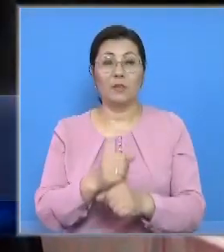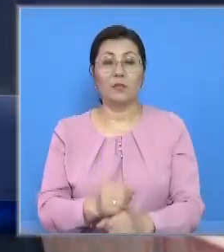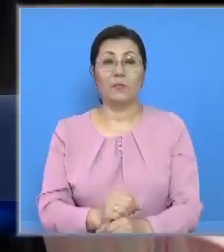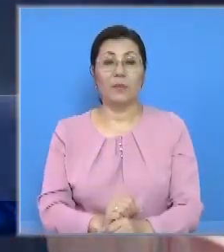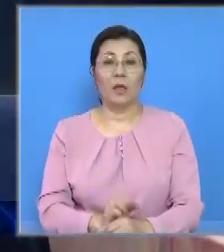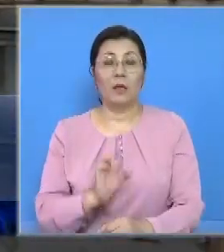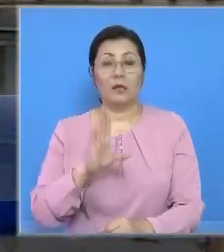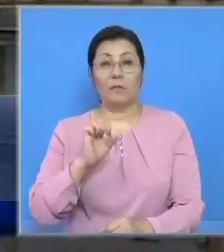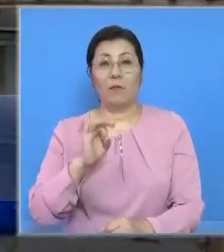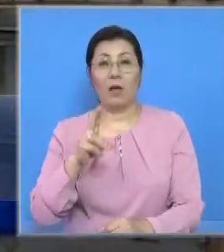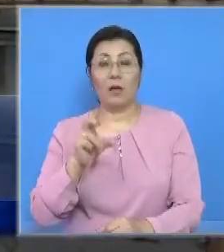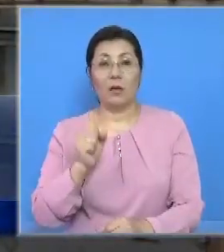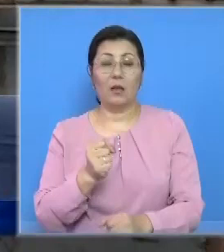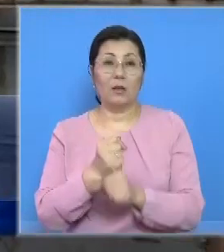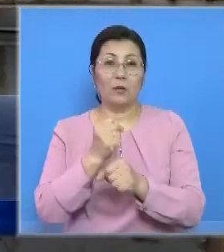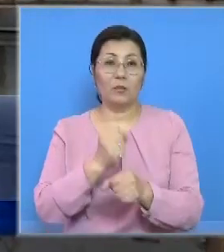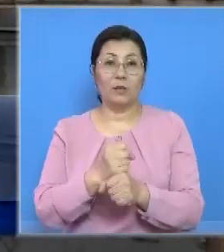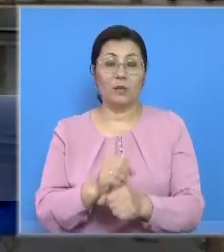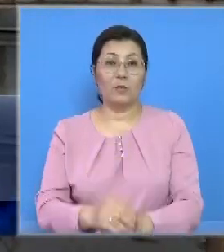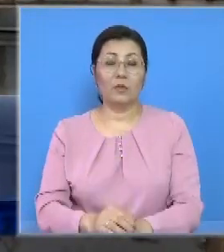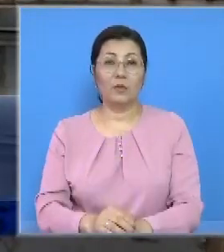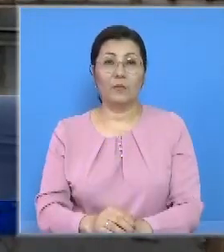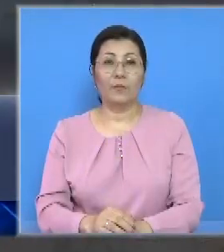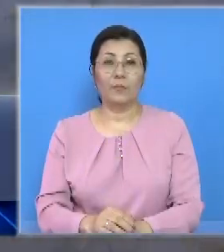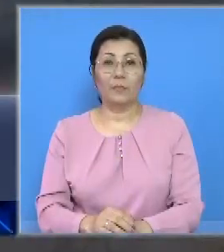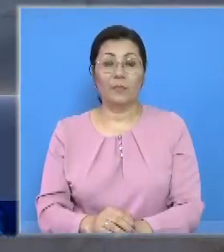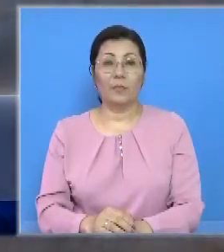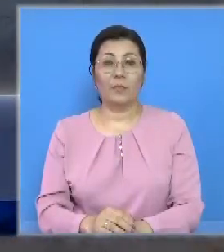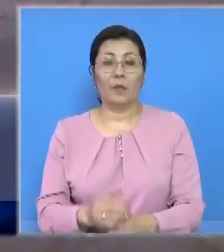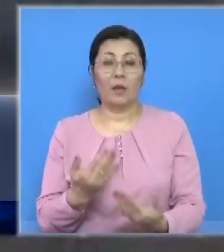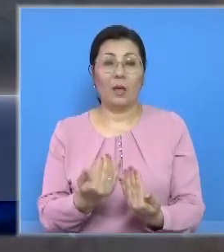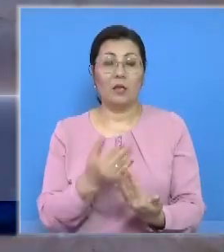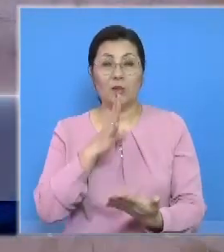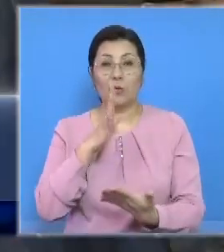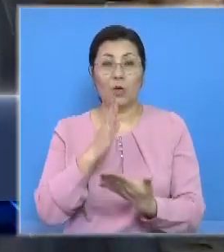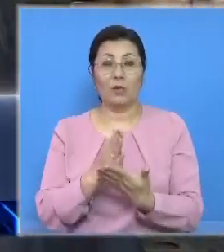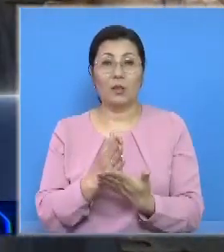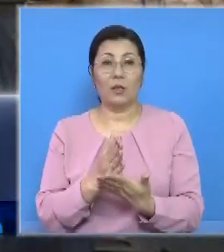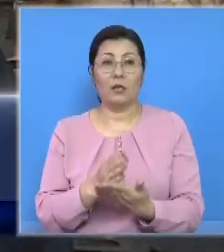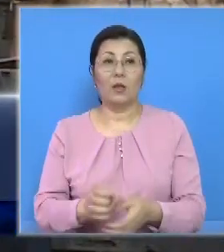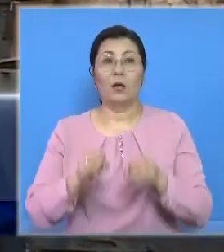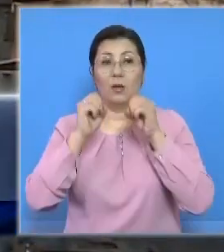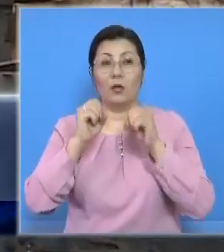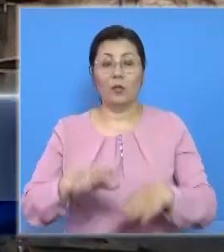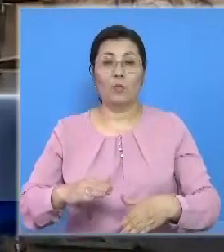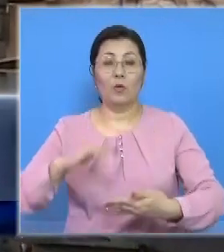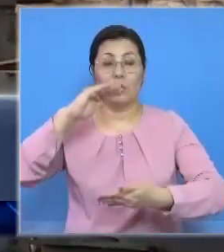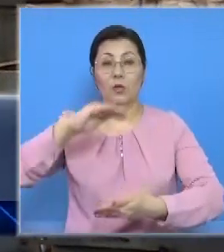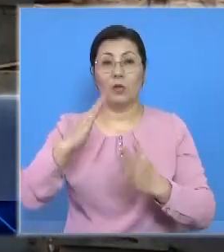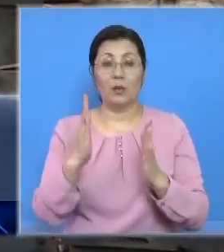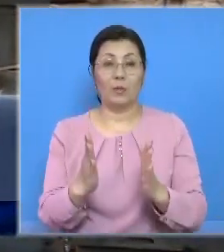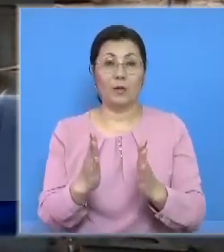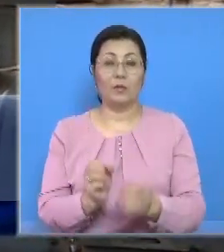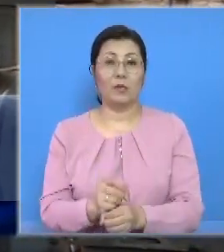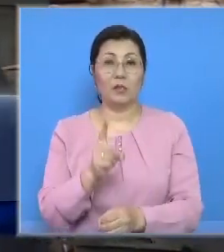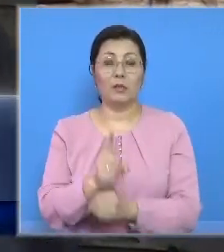жасайм, яғни металды пісірем. Енді қазірге мусорный қобдиша арқылы, қазір негізі